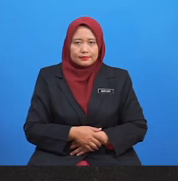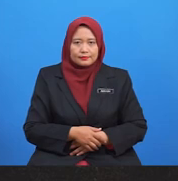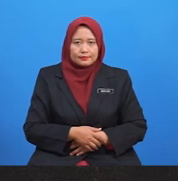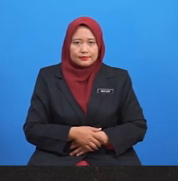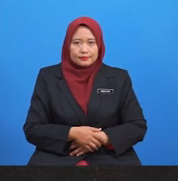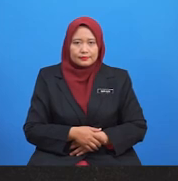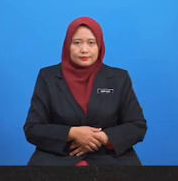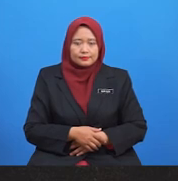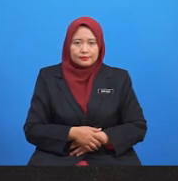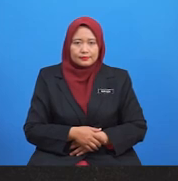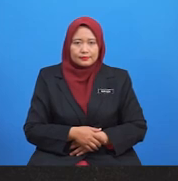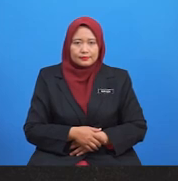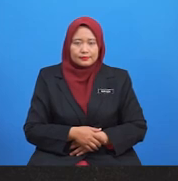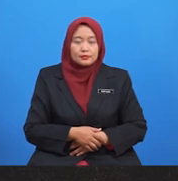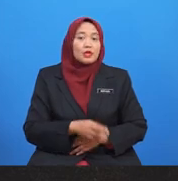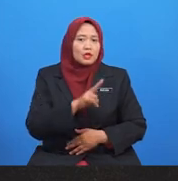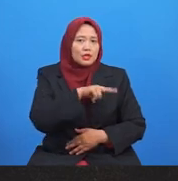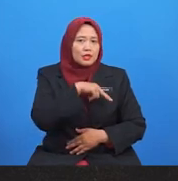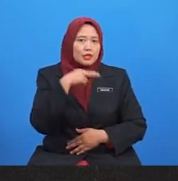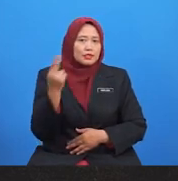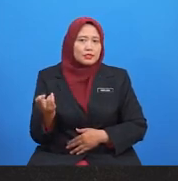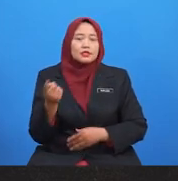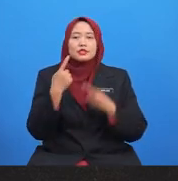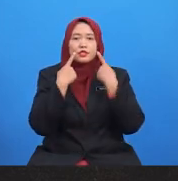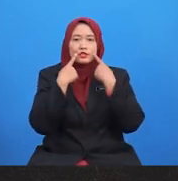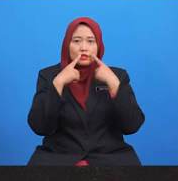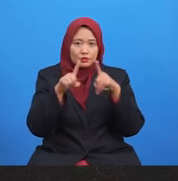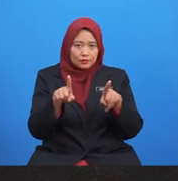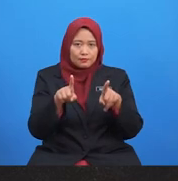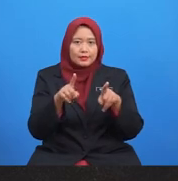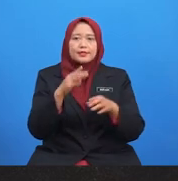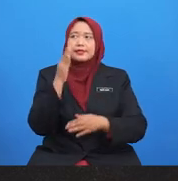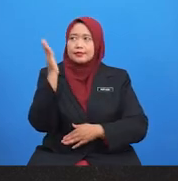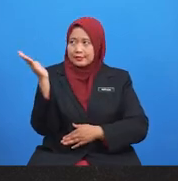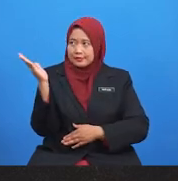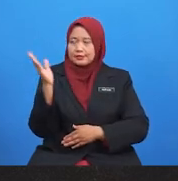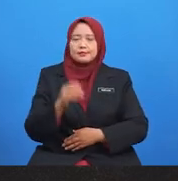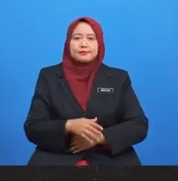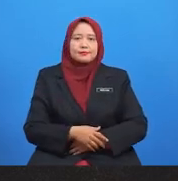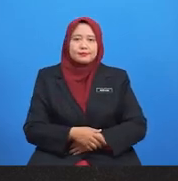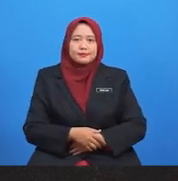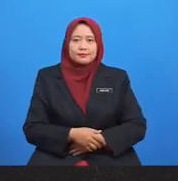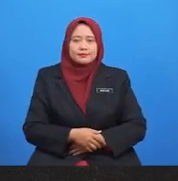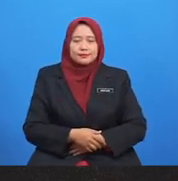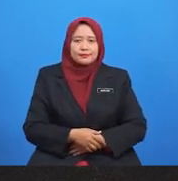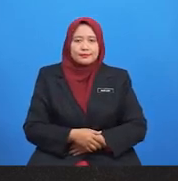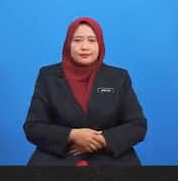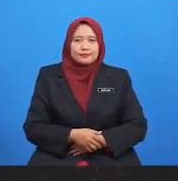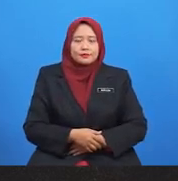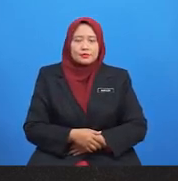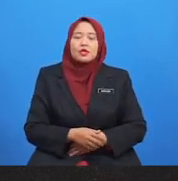negatif 7 per 3 kurungan tutup kurungan. Dan hasilnya ialah